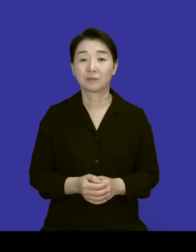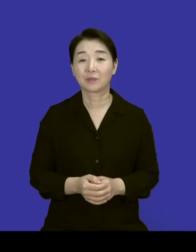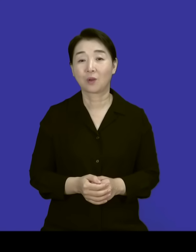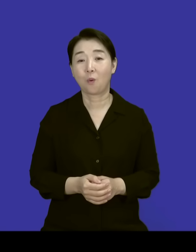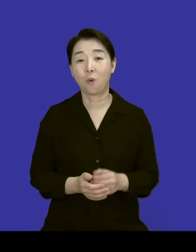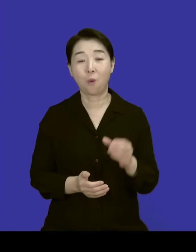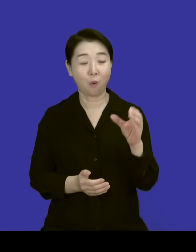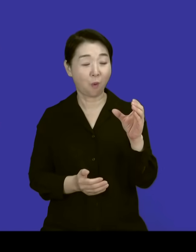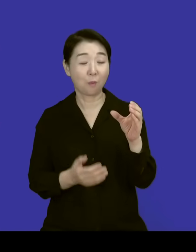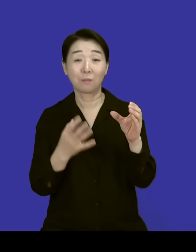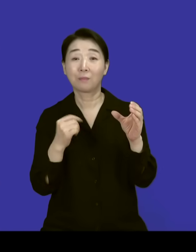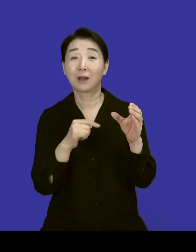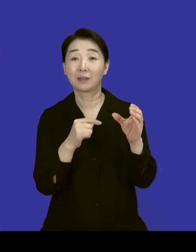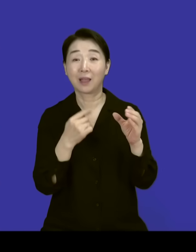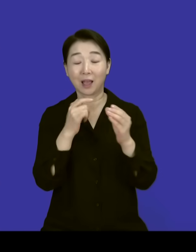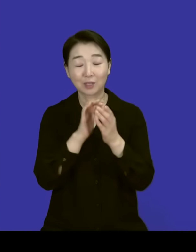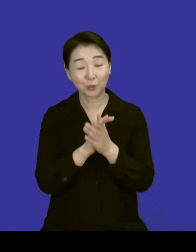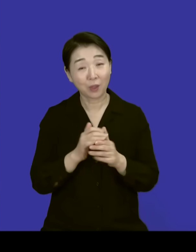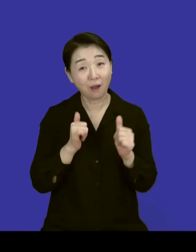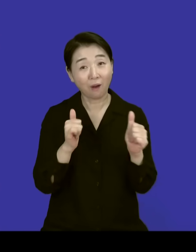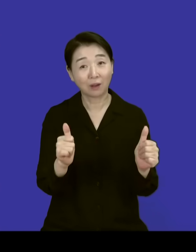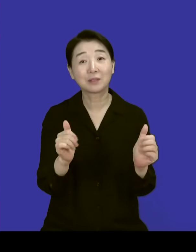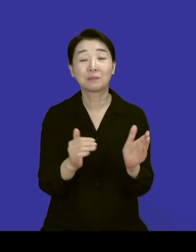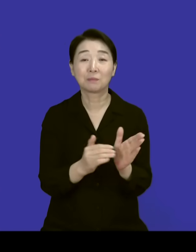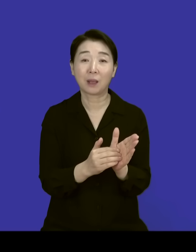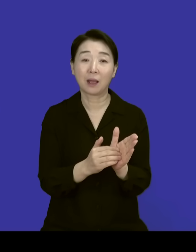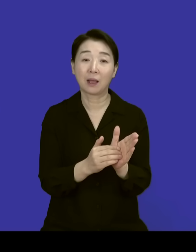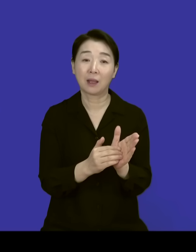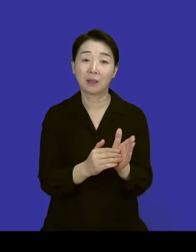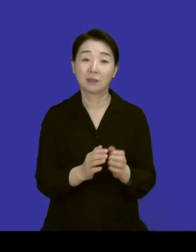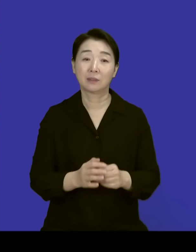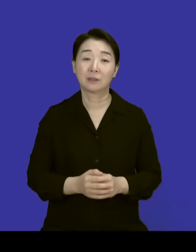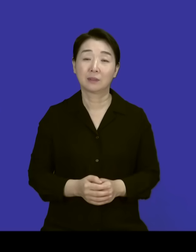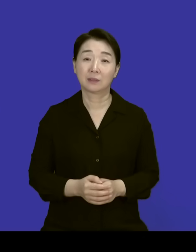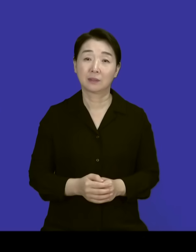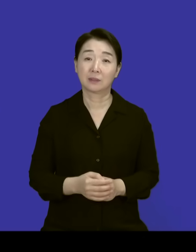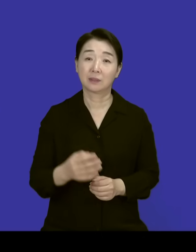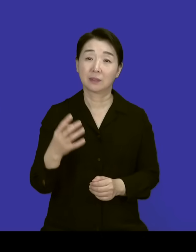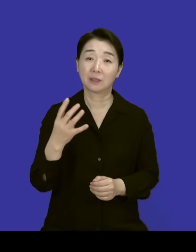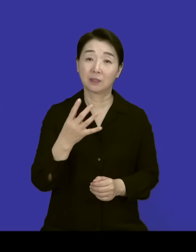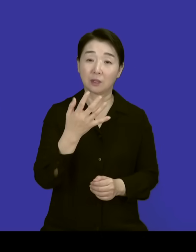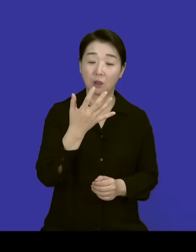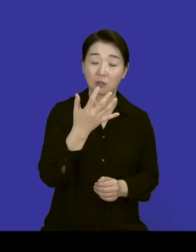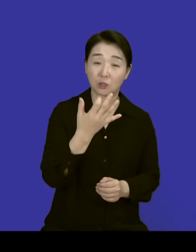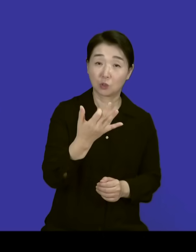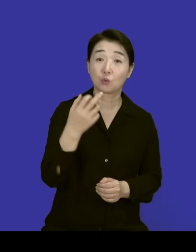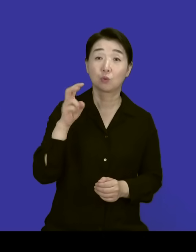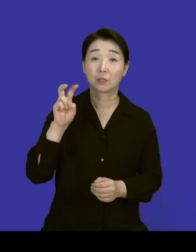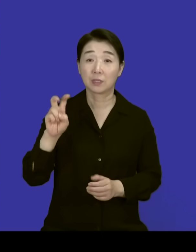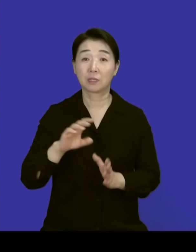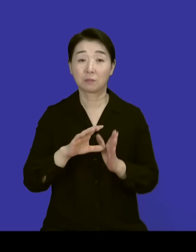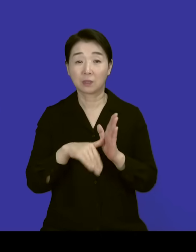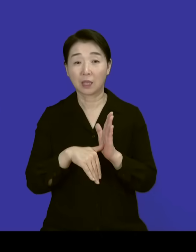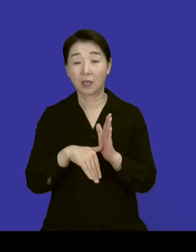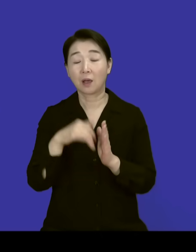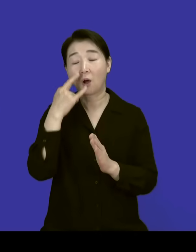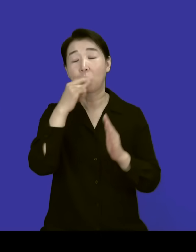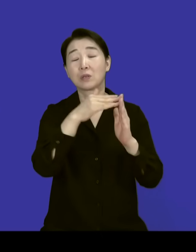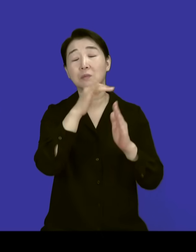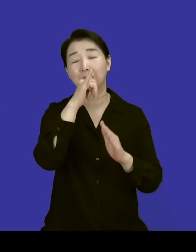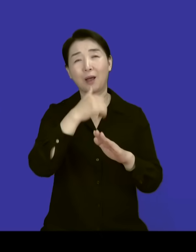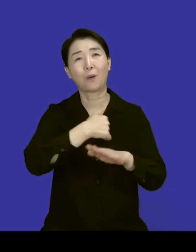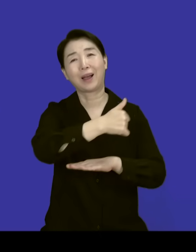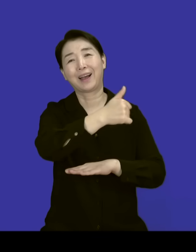꽤 많네. 기도 맞네. 엄청 많이 하셨네. 아니 근데 19년, 20년, 아니요 20년. 19년 거는 아마 지금 어머니 집에 있는 것 같고 제가 왔다 갔다 해가지고